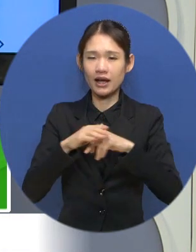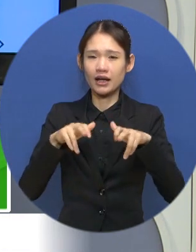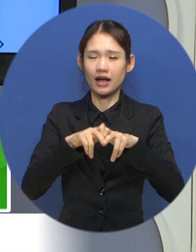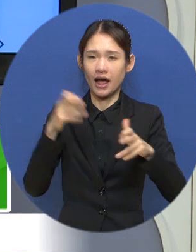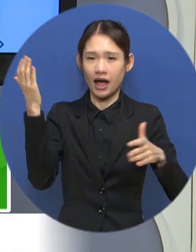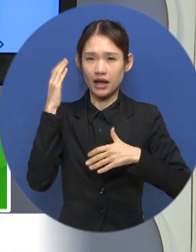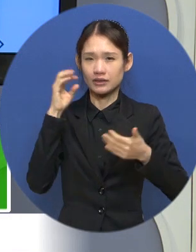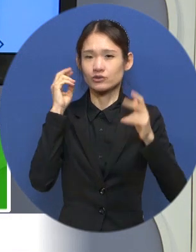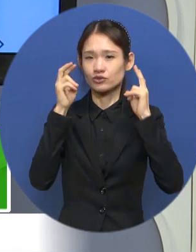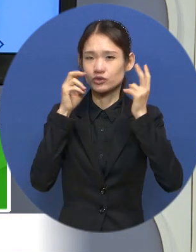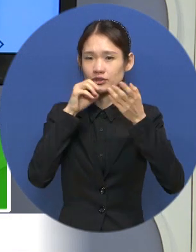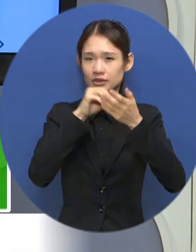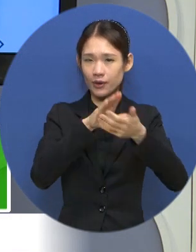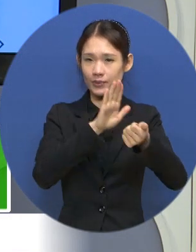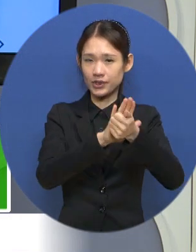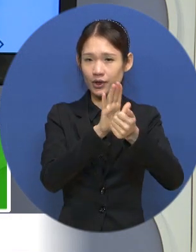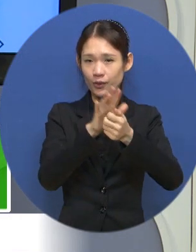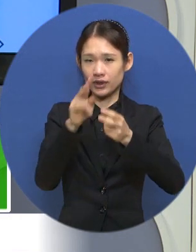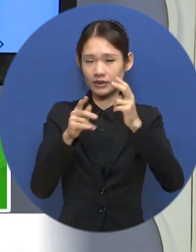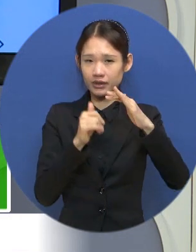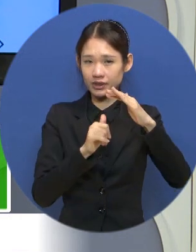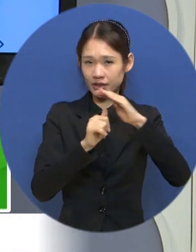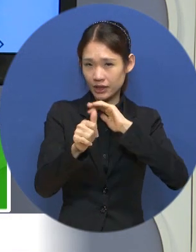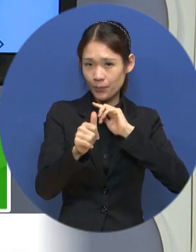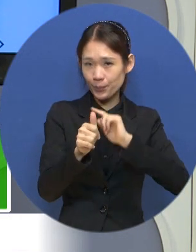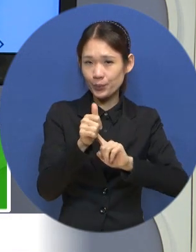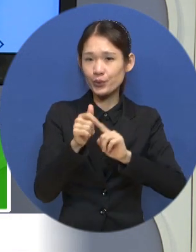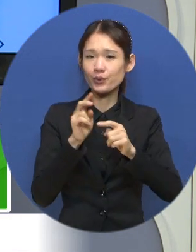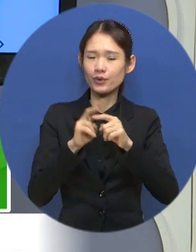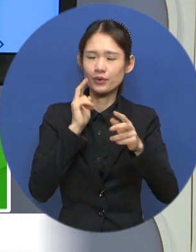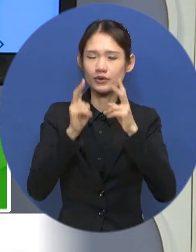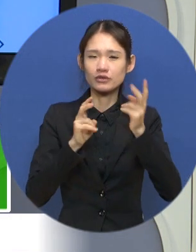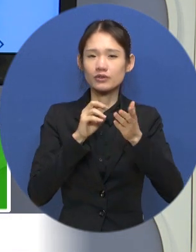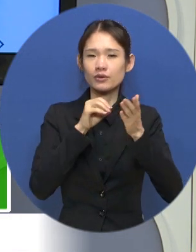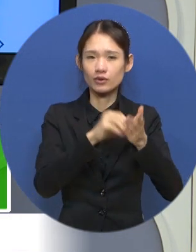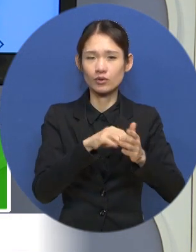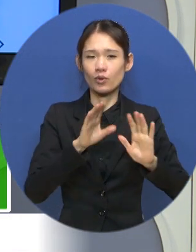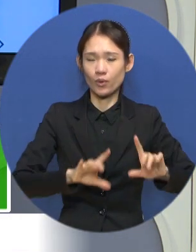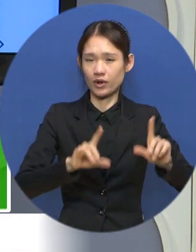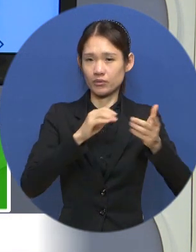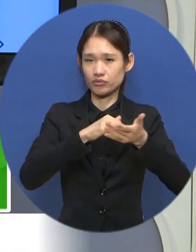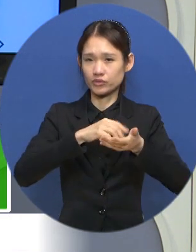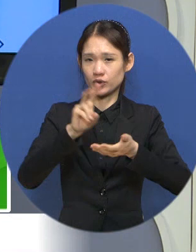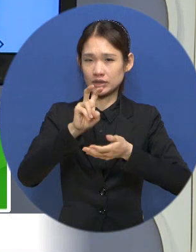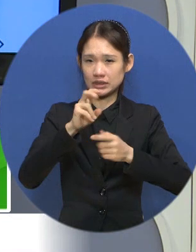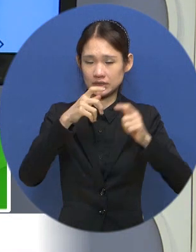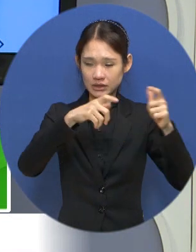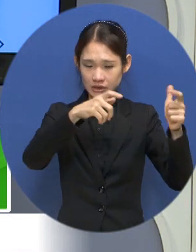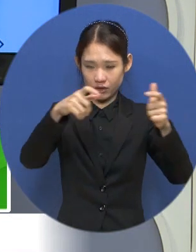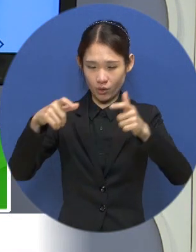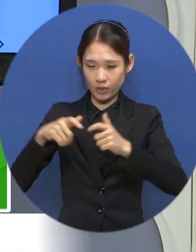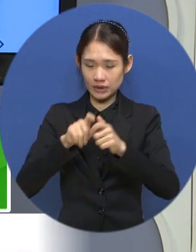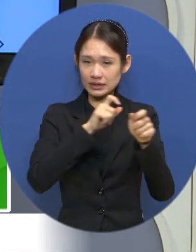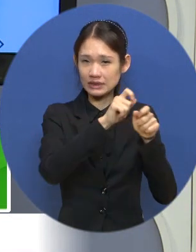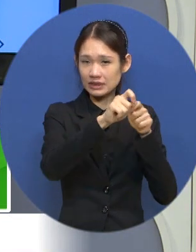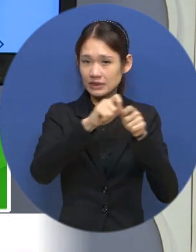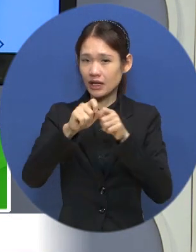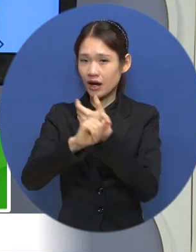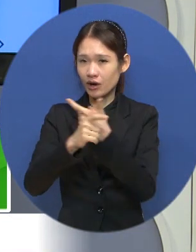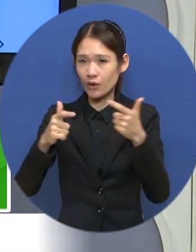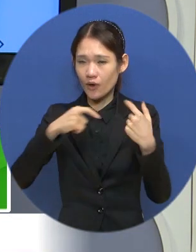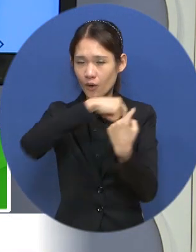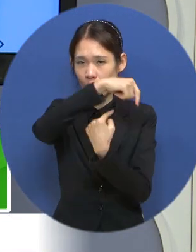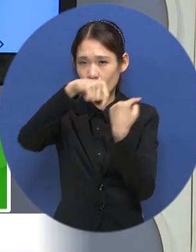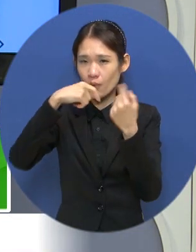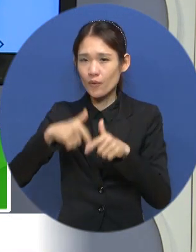이 장애학생을 위한 대표적인 취업지원 프로그램으로 올해부터 20개 지역 공부와 지사에서 확대 운영하게